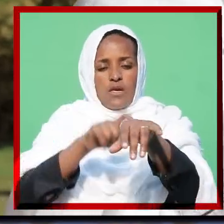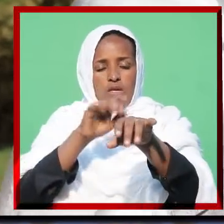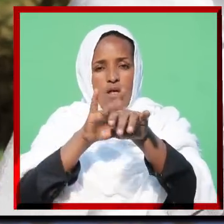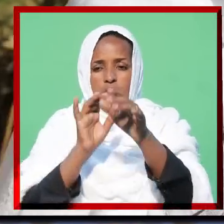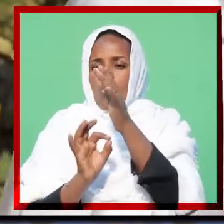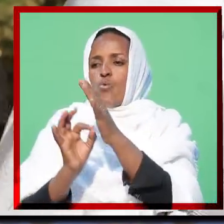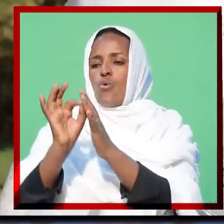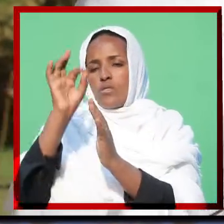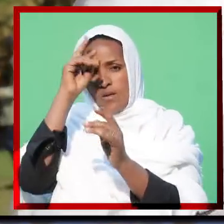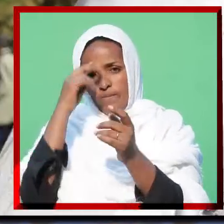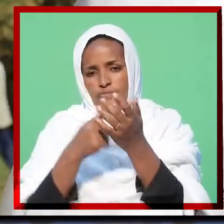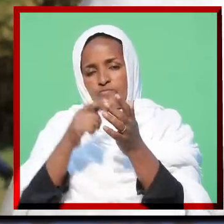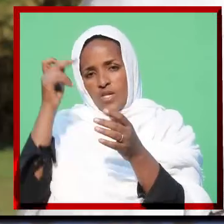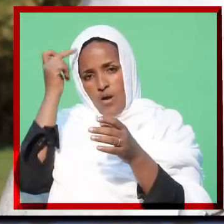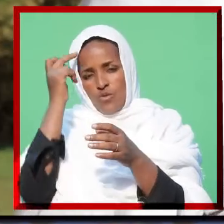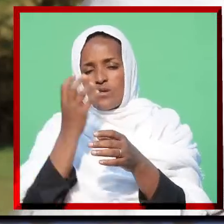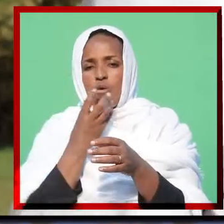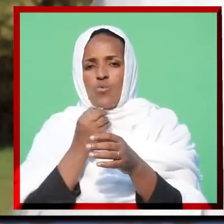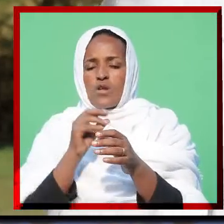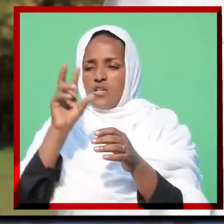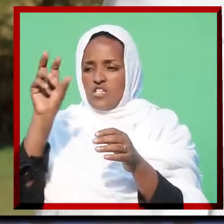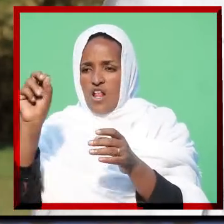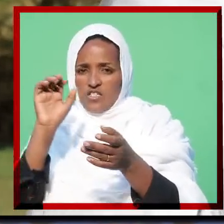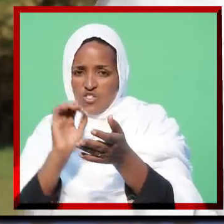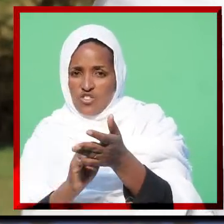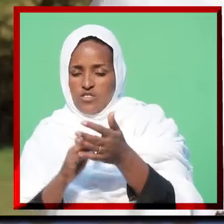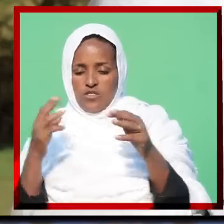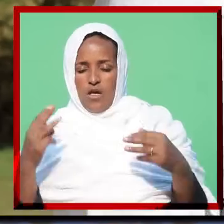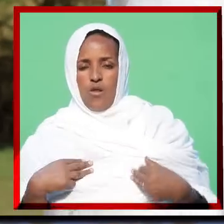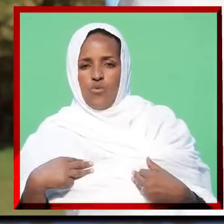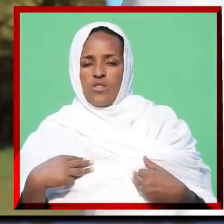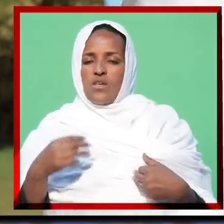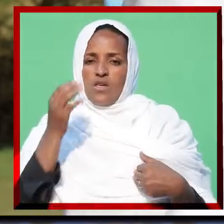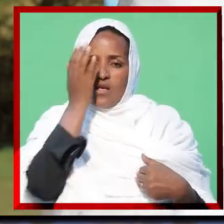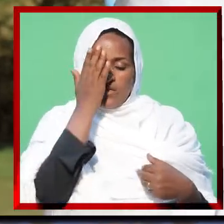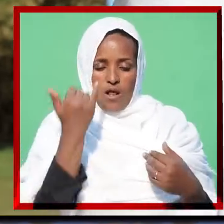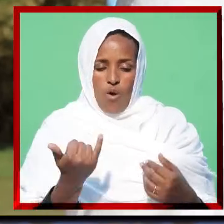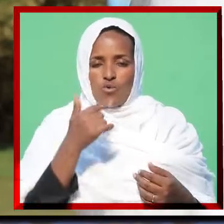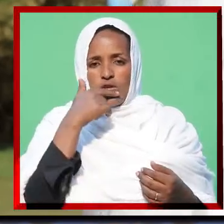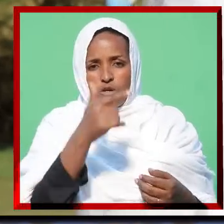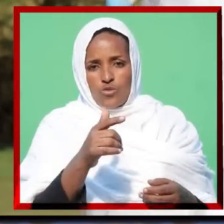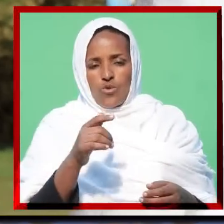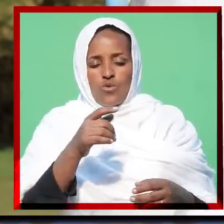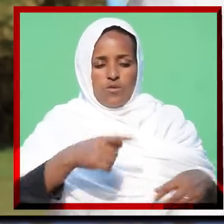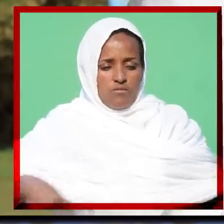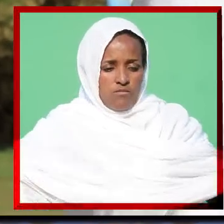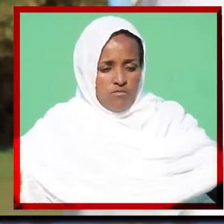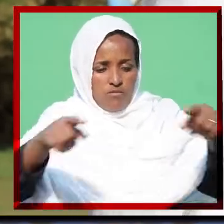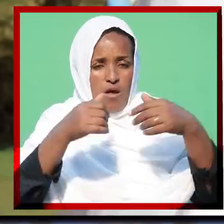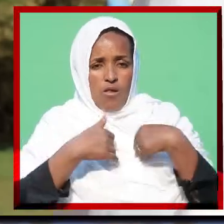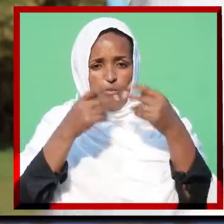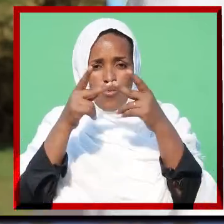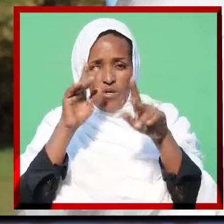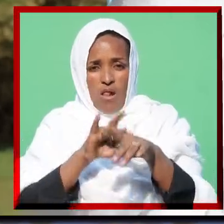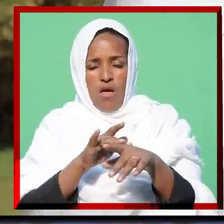ላይ ስለተቆጠሩ ዳዊት ከይሁዳ ነገድ 30 ሺህ ሰራዊት የእስራኤል አሁን የነገርኳችሁ ግዛት ውስጥ ወዳለው